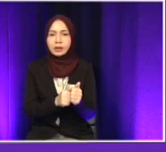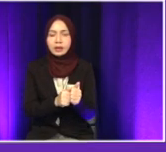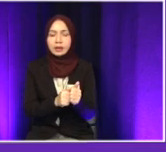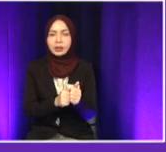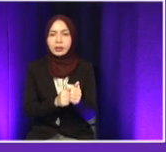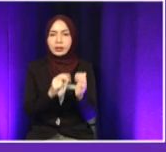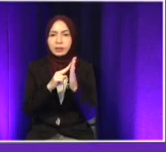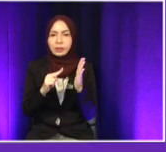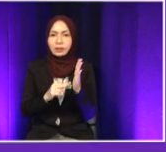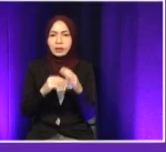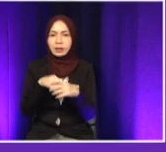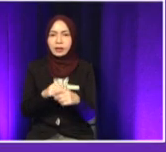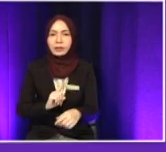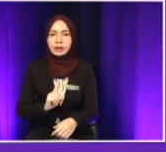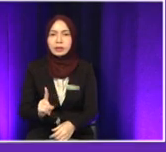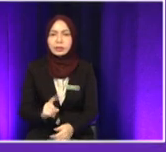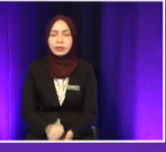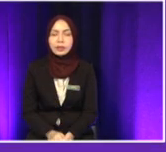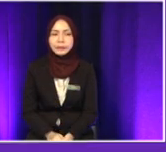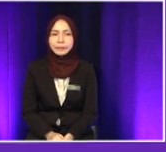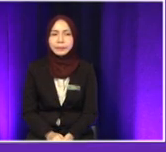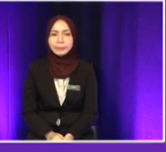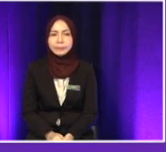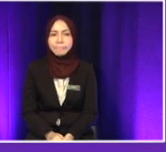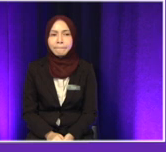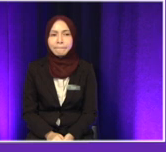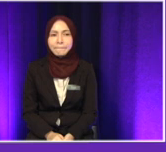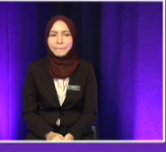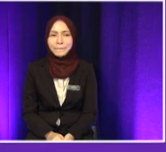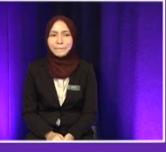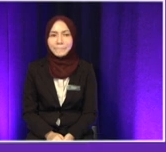Oke keburukan yang pertama boleh rusak